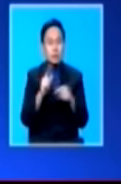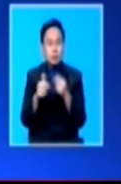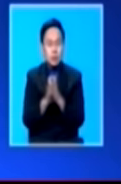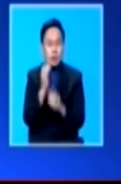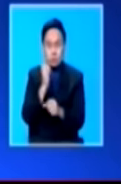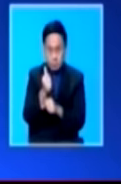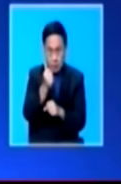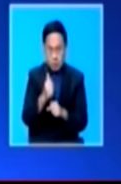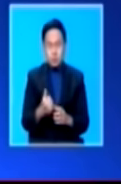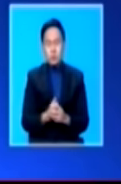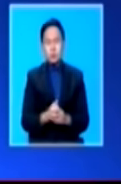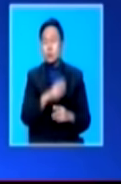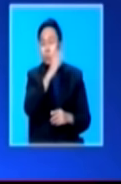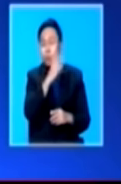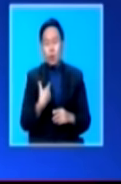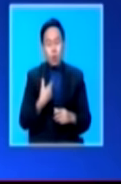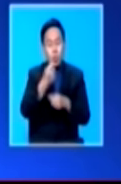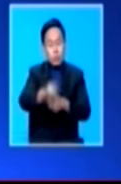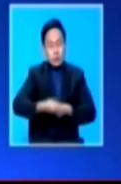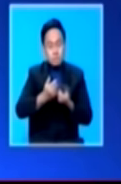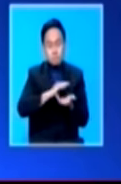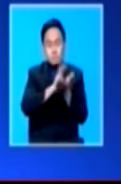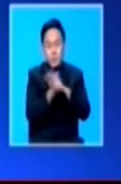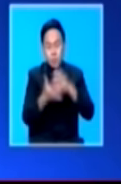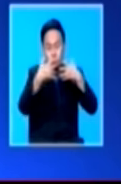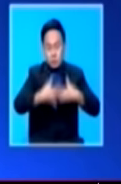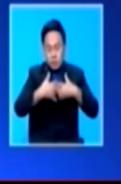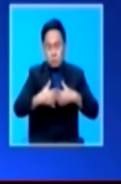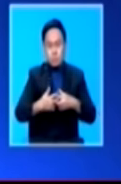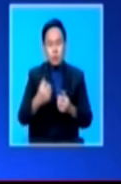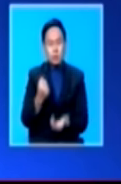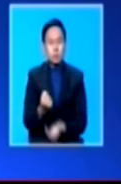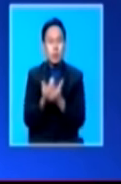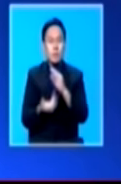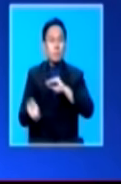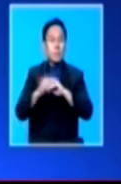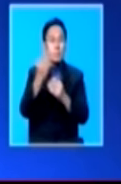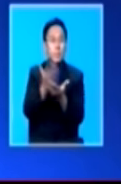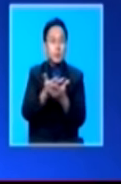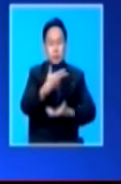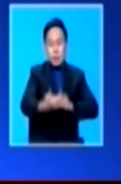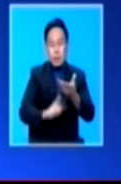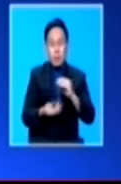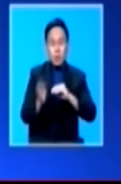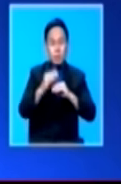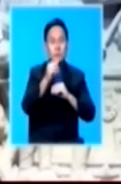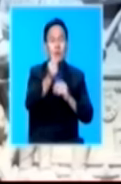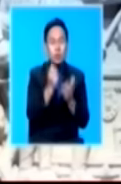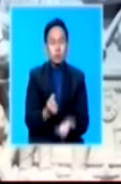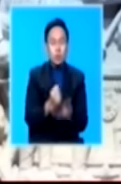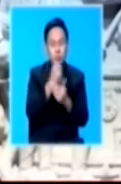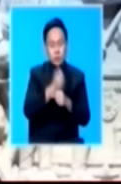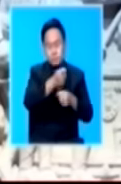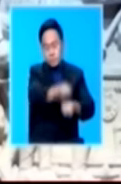ามารถเอาอุตสาหกรรมเกษตรอุตสาหกรรมเข้ามาช่วยได้มันก็จะเพิ่มรายได้นะครับแล้วก็ยึดโยงไปถึงชาวไร่ชาวนาด้วย